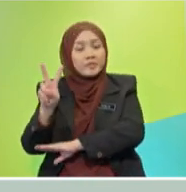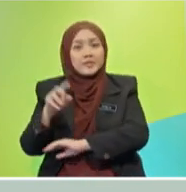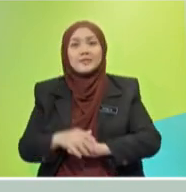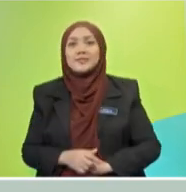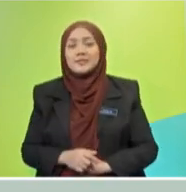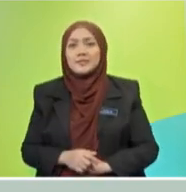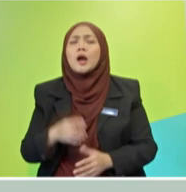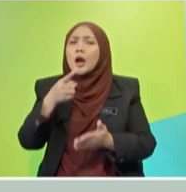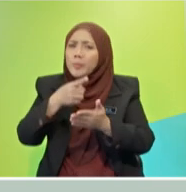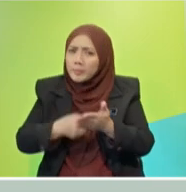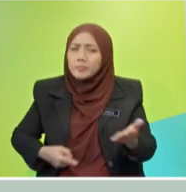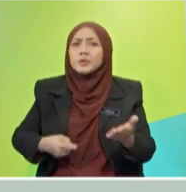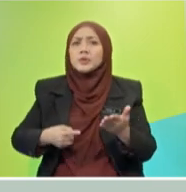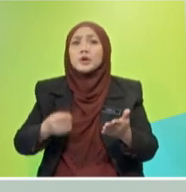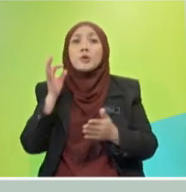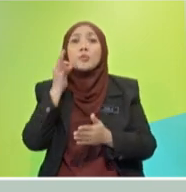ini